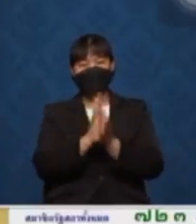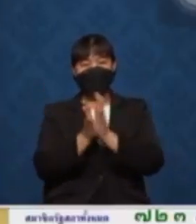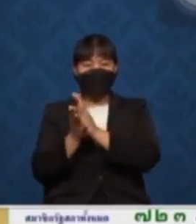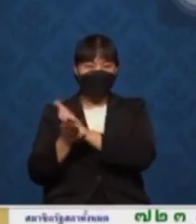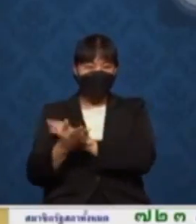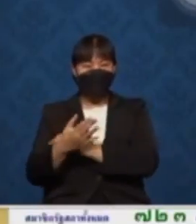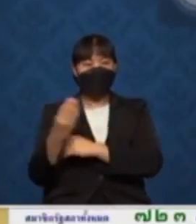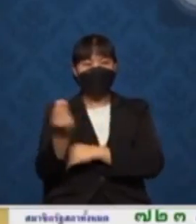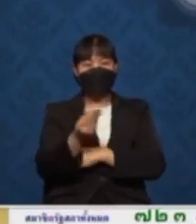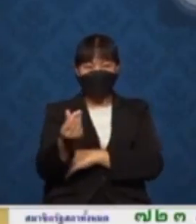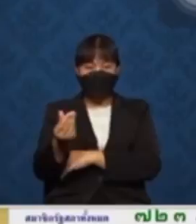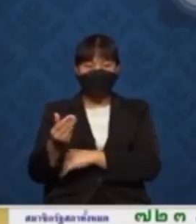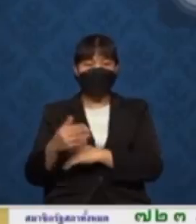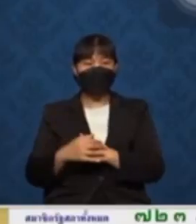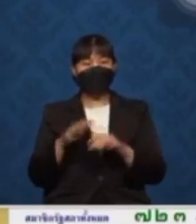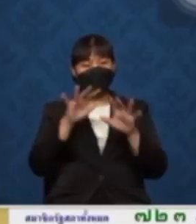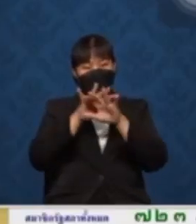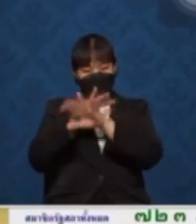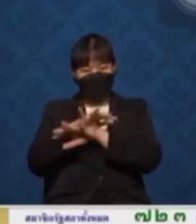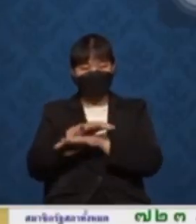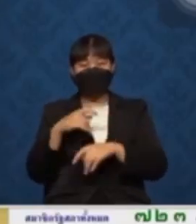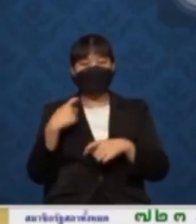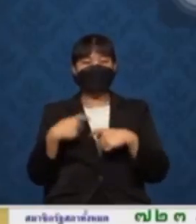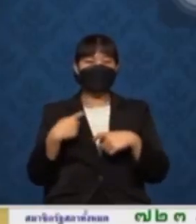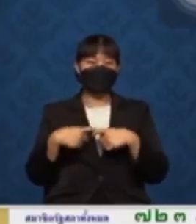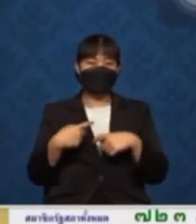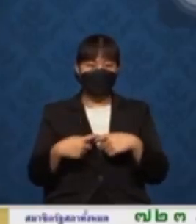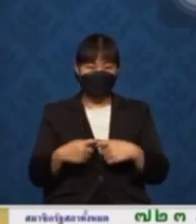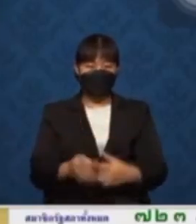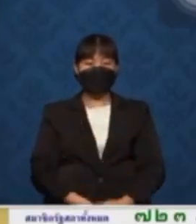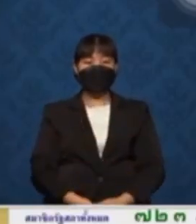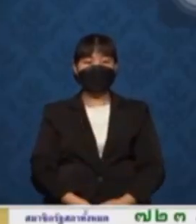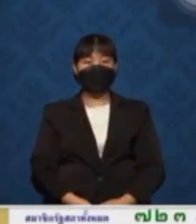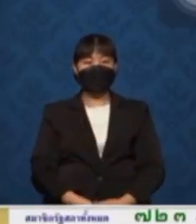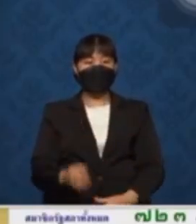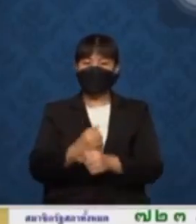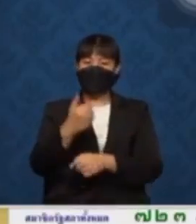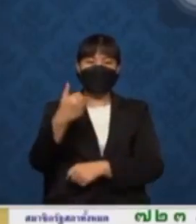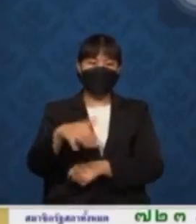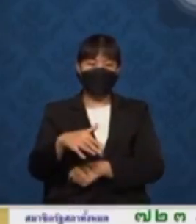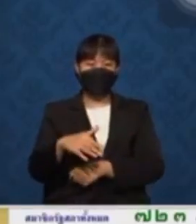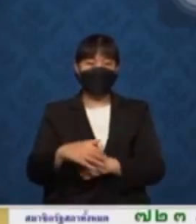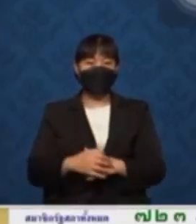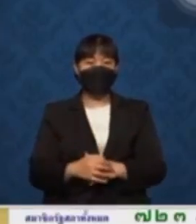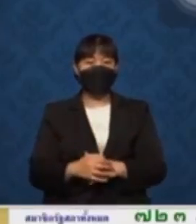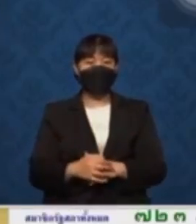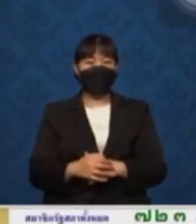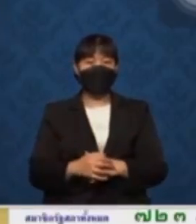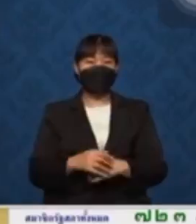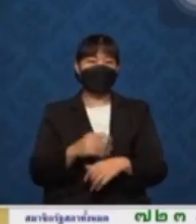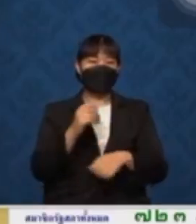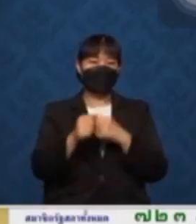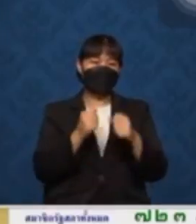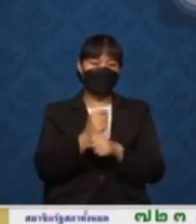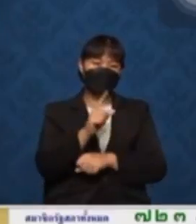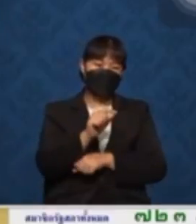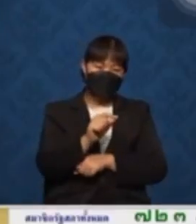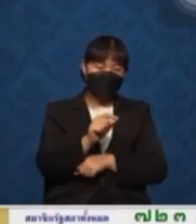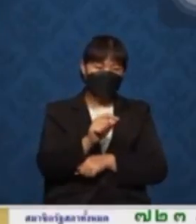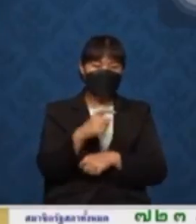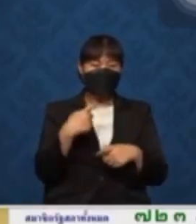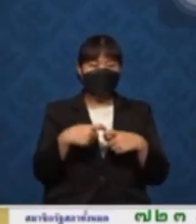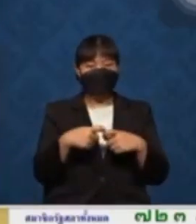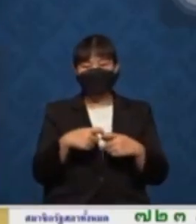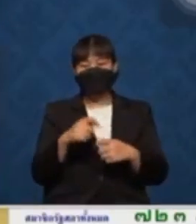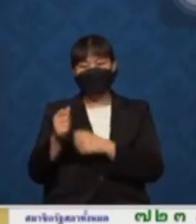อนและความคลุมเครือเป็นสิ่งที่เป็นไปไม่ได้เลยครับอย่าว่าแต่20ปีนะครับแค่2ปีผมว่าก็แทบจะเป็นไปไม่ได้แล้ว